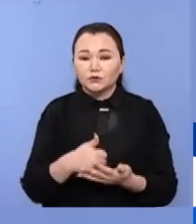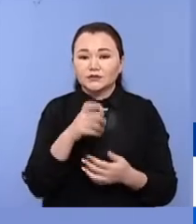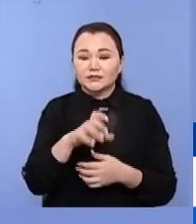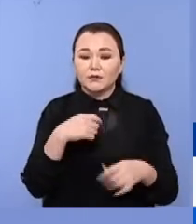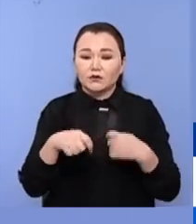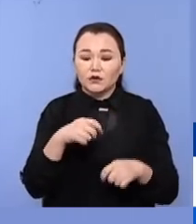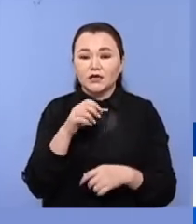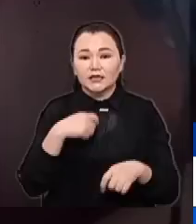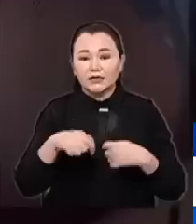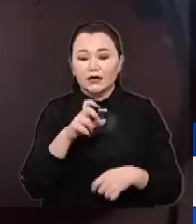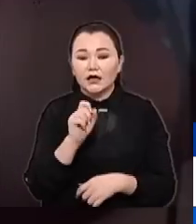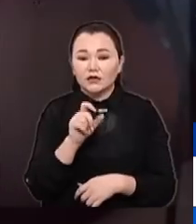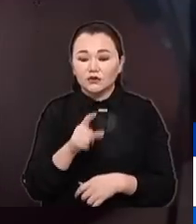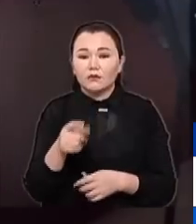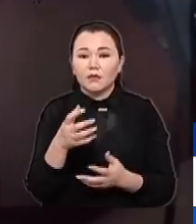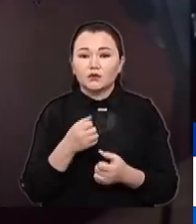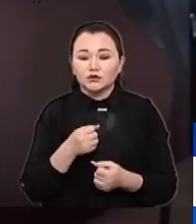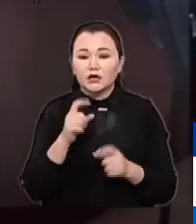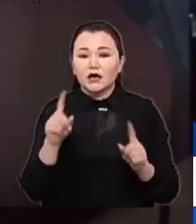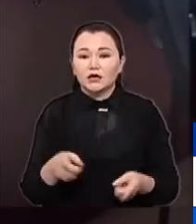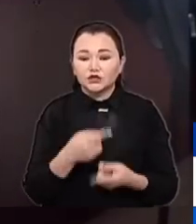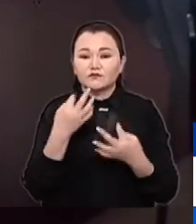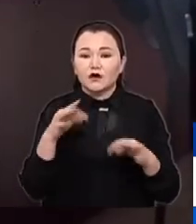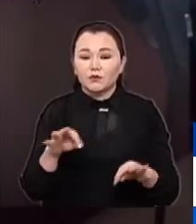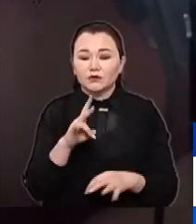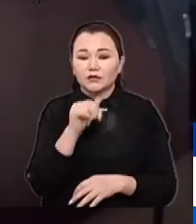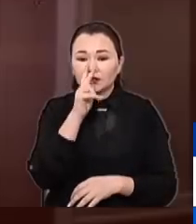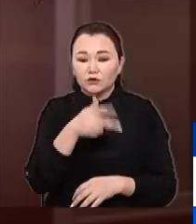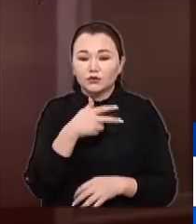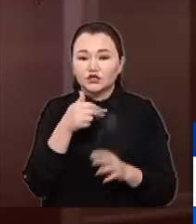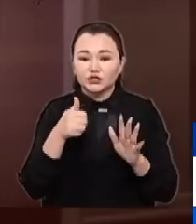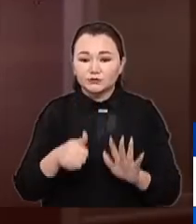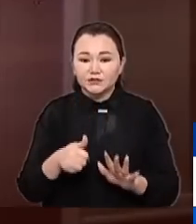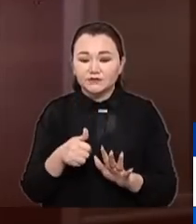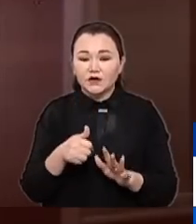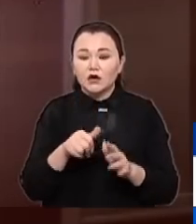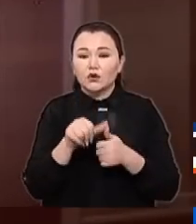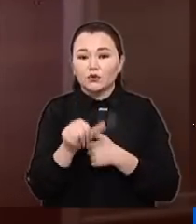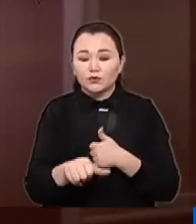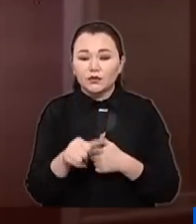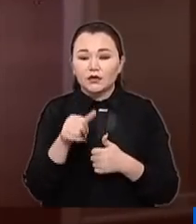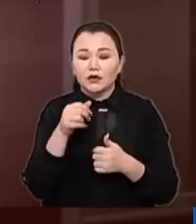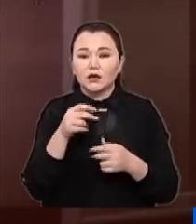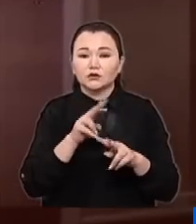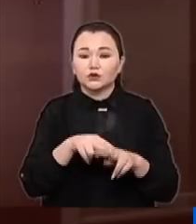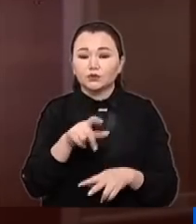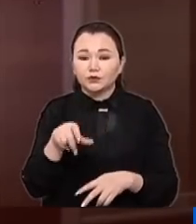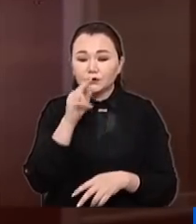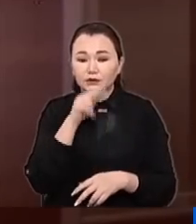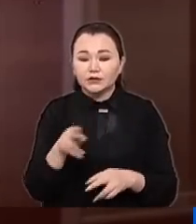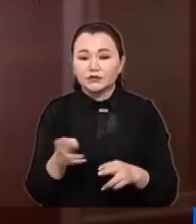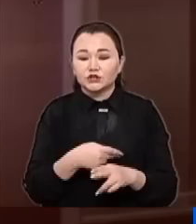рынка аутенурда они получили ограничение свободы на три года и 6 месяцев Кроме того осужденных